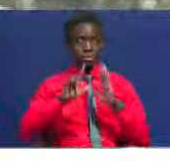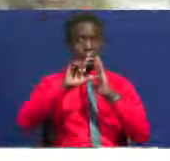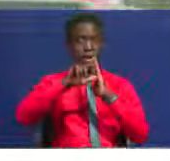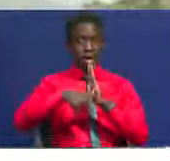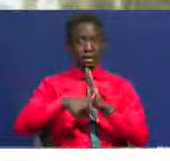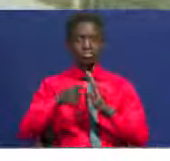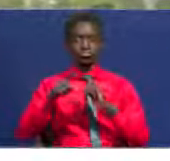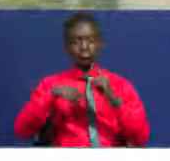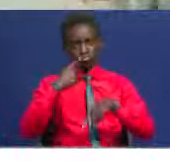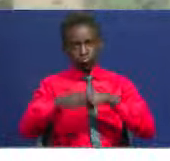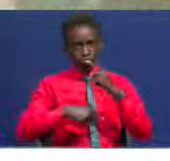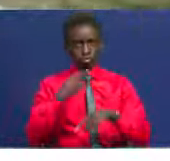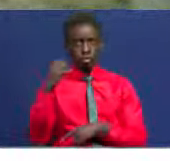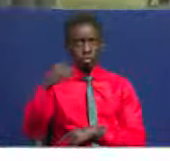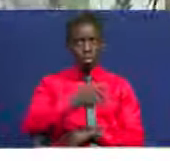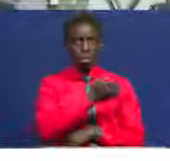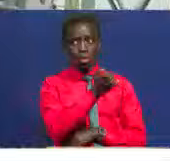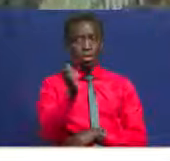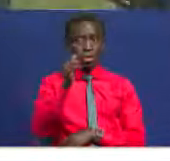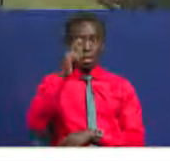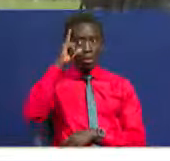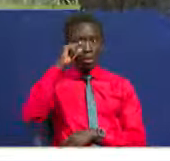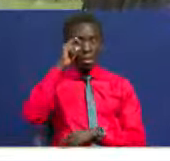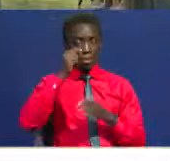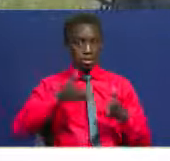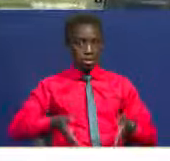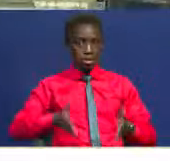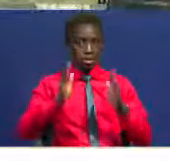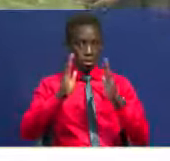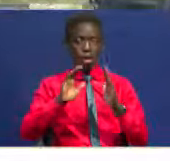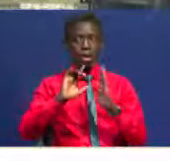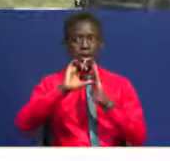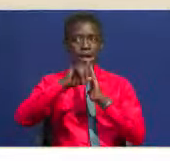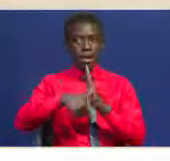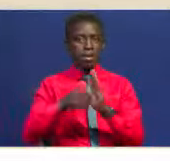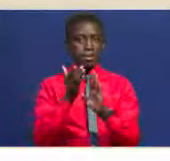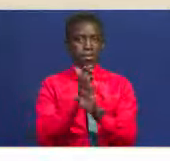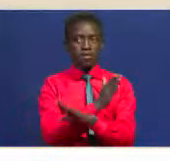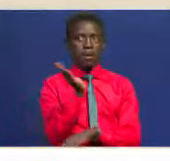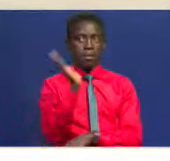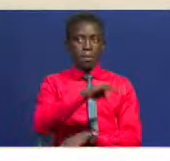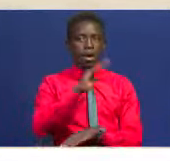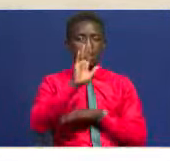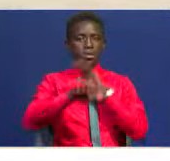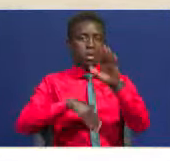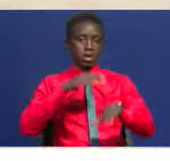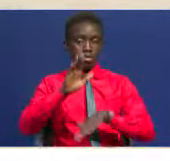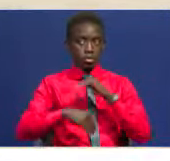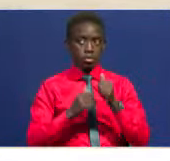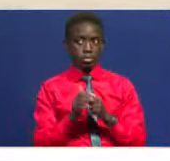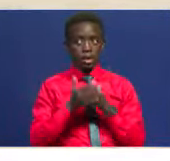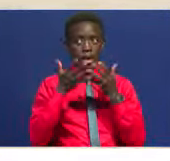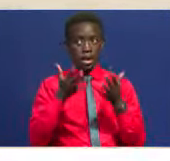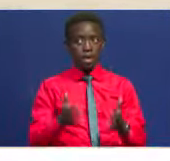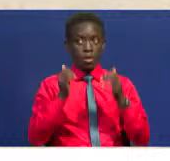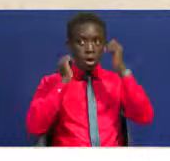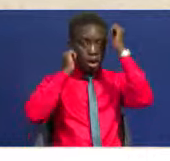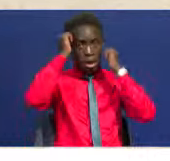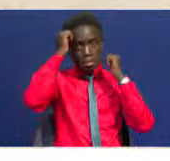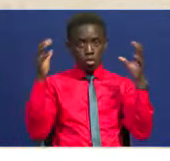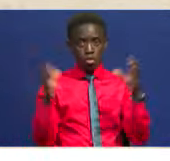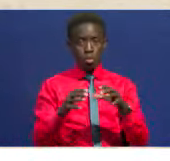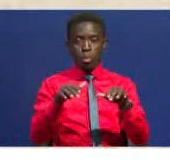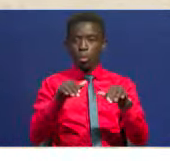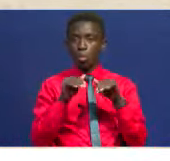waliendelea kushika doria katika barabara ya Mombasa kabla ya kurejea kambini. Wanajeshi hawa sasa wanasubiri maelekezo